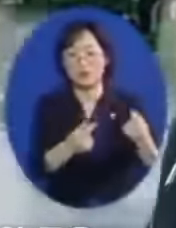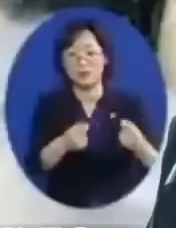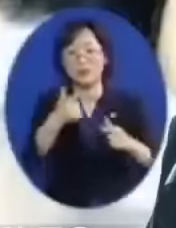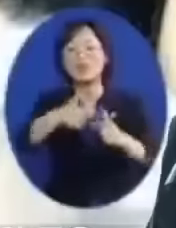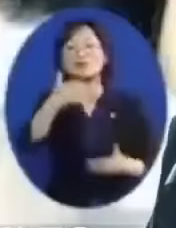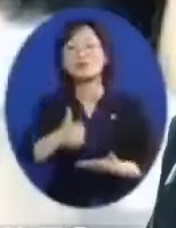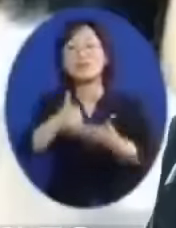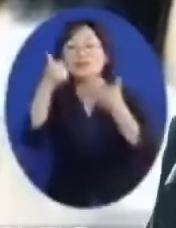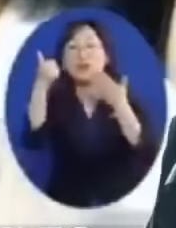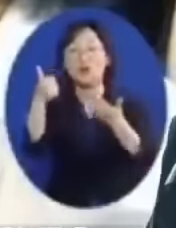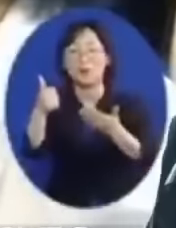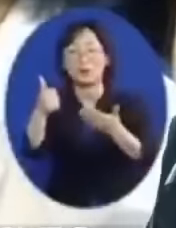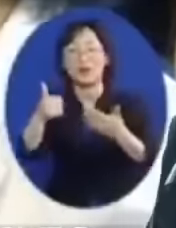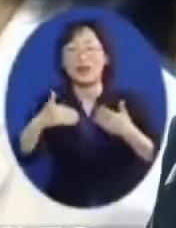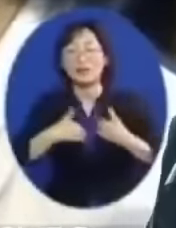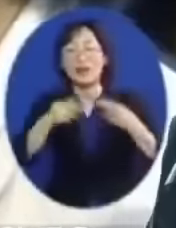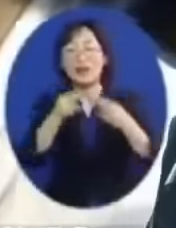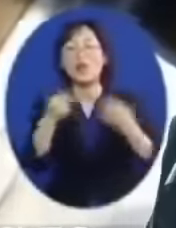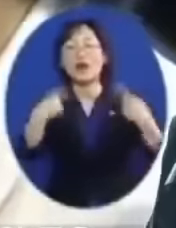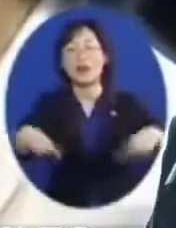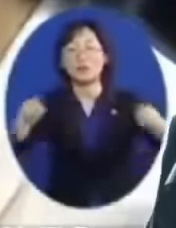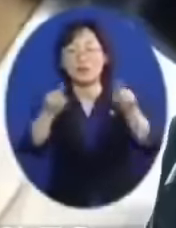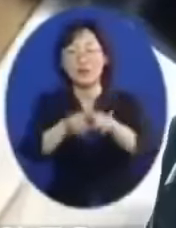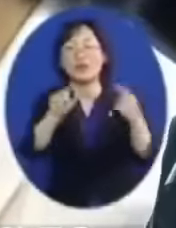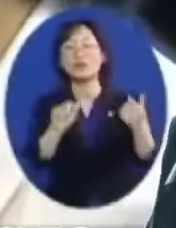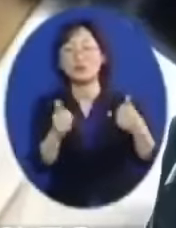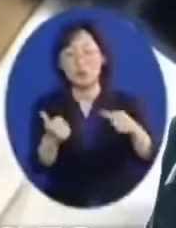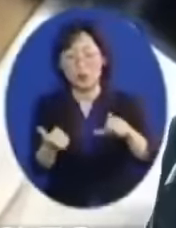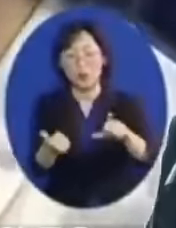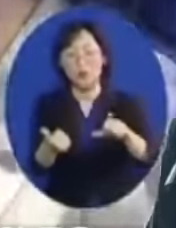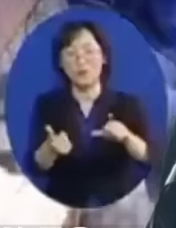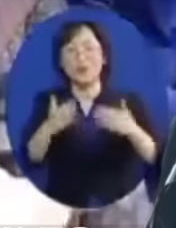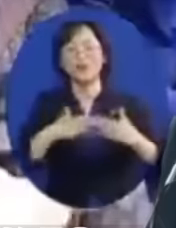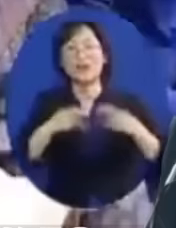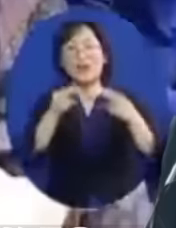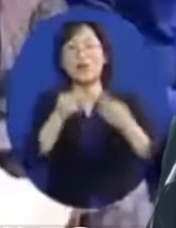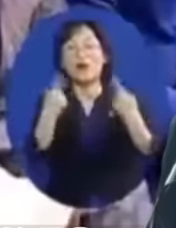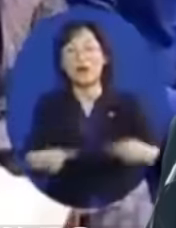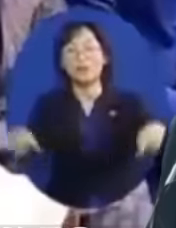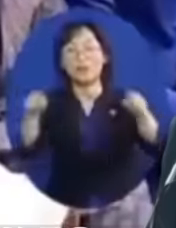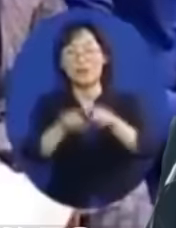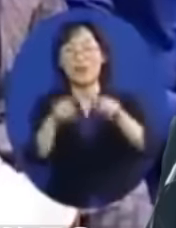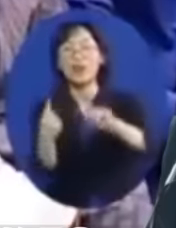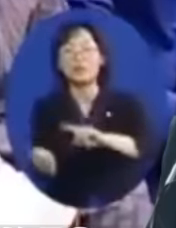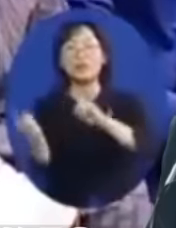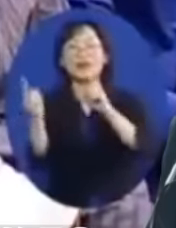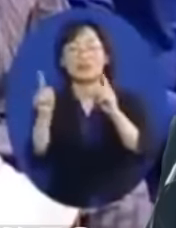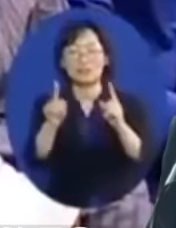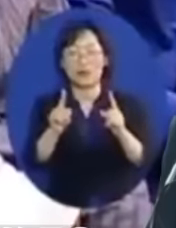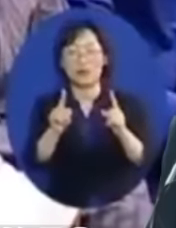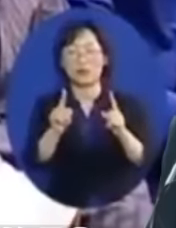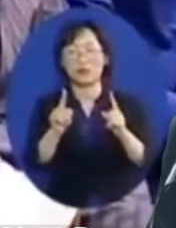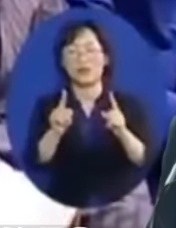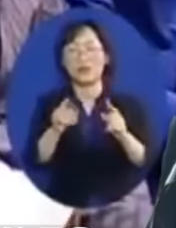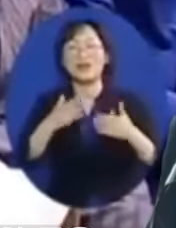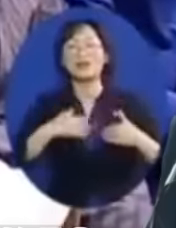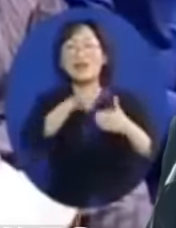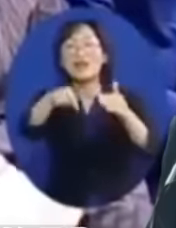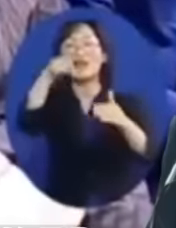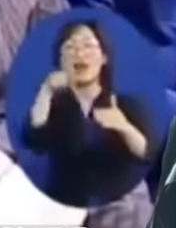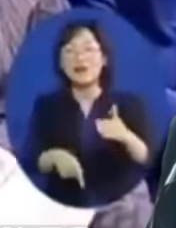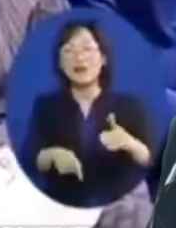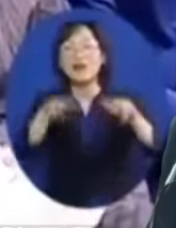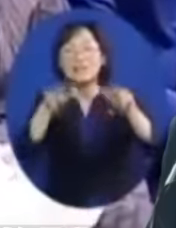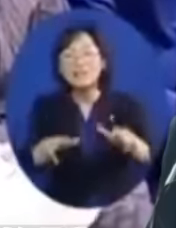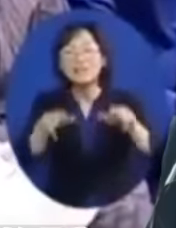예수님께서 나와 함께 죽으시고 나와 함께 부활하셔서 내 안에 지금